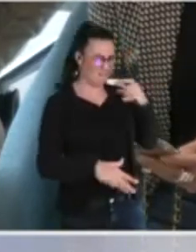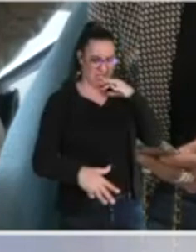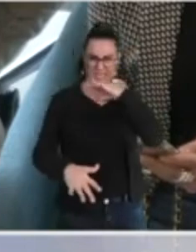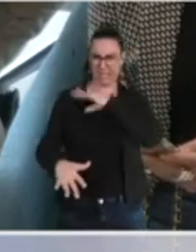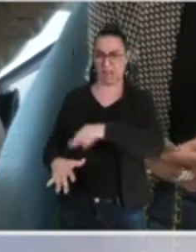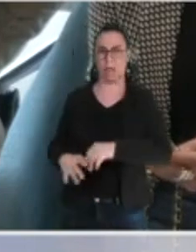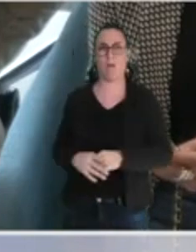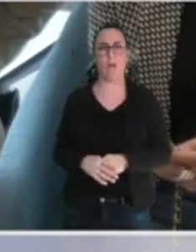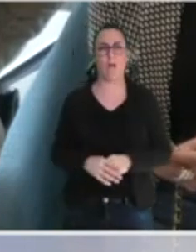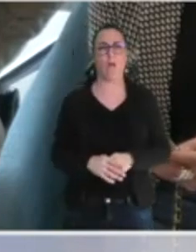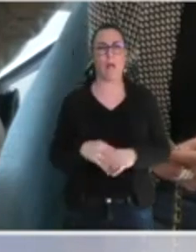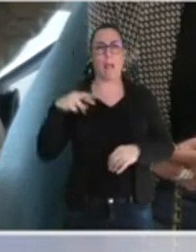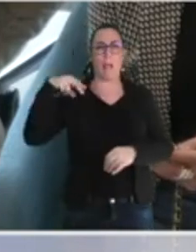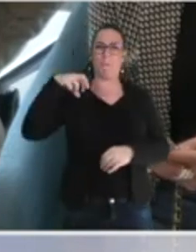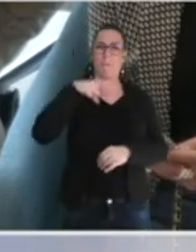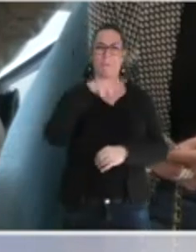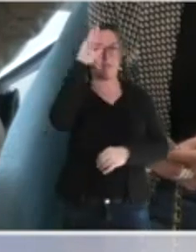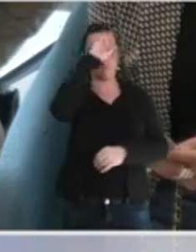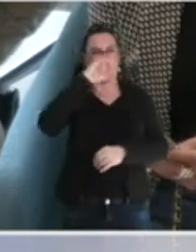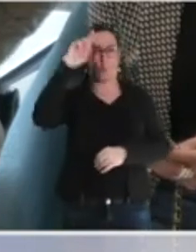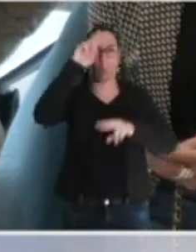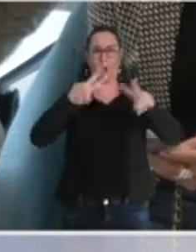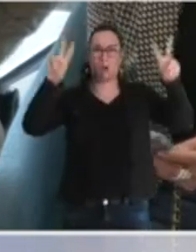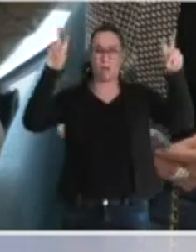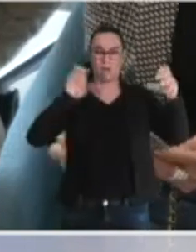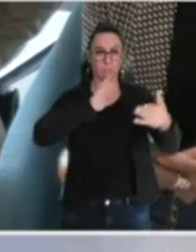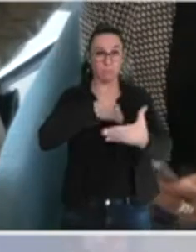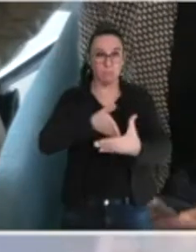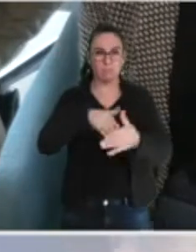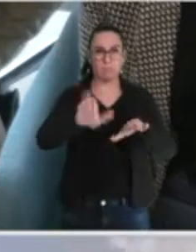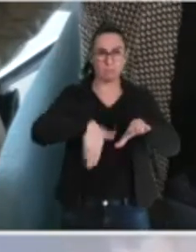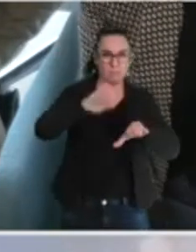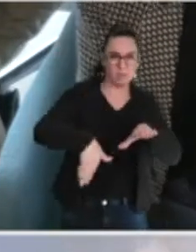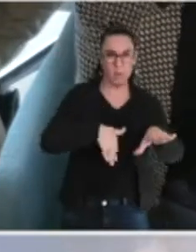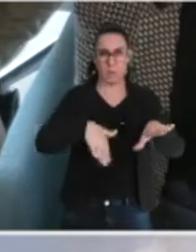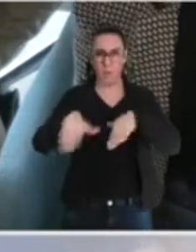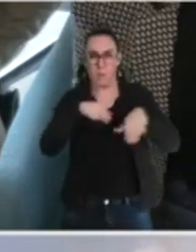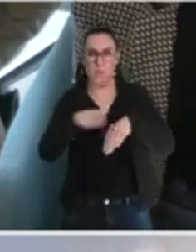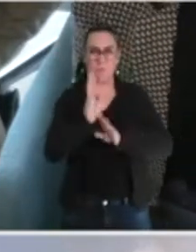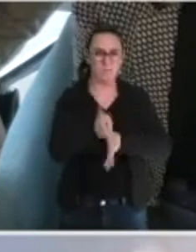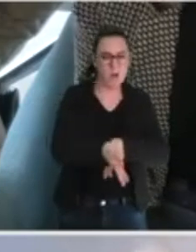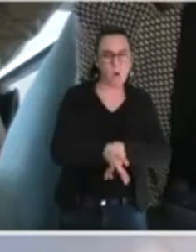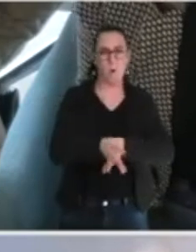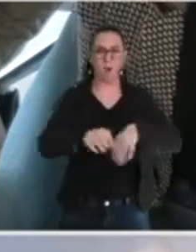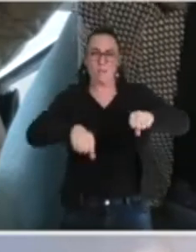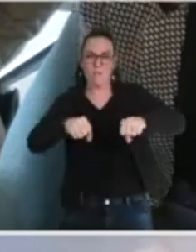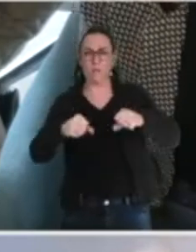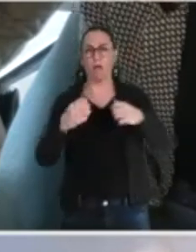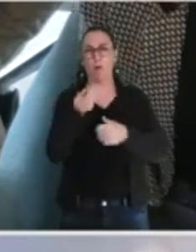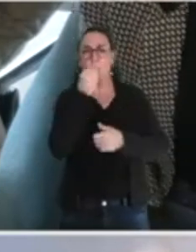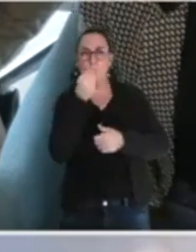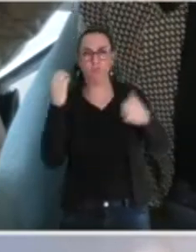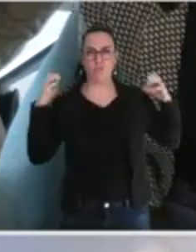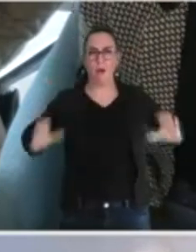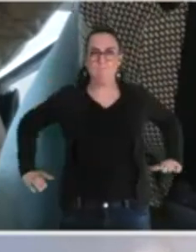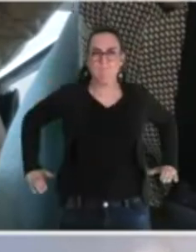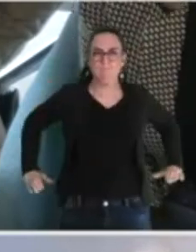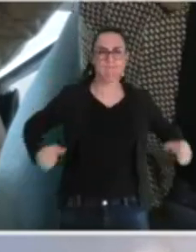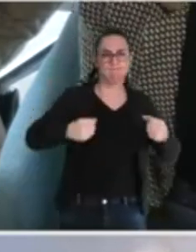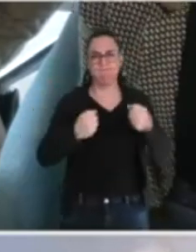L'incantation selon laquelle le piéton serait roi se heurte aux trottinettes, vélos, véhicules Uber et de services de livraison en tout